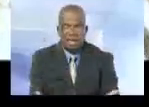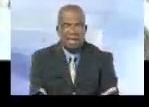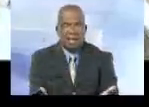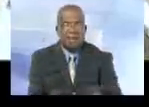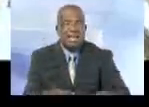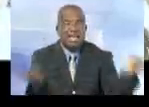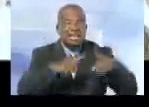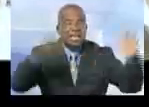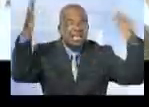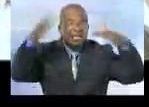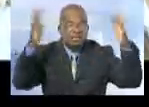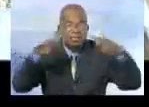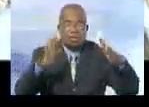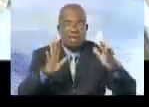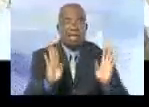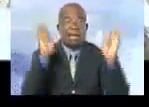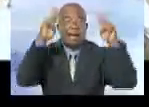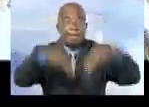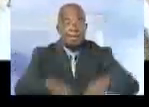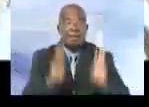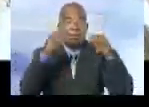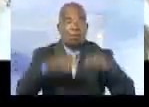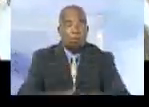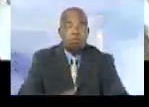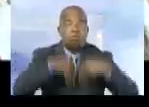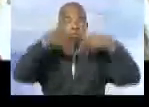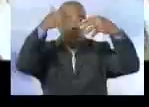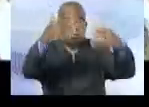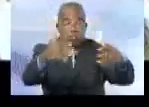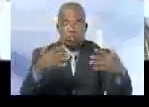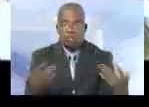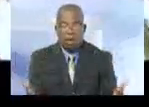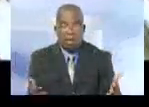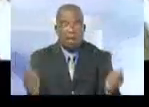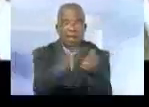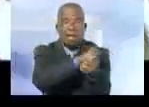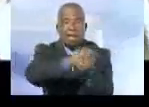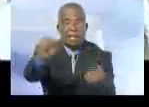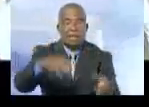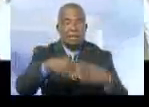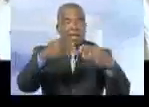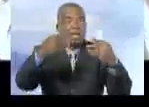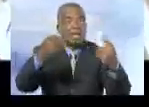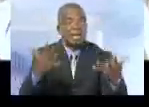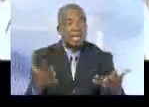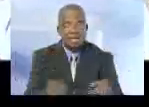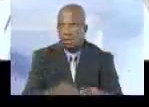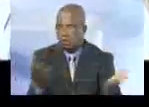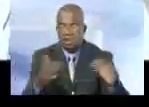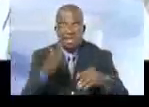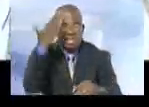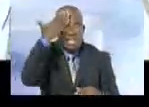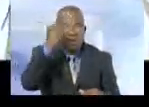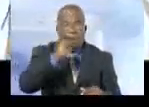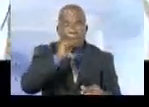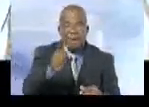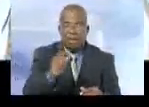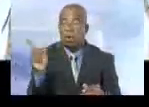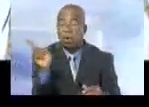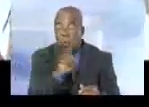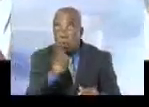Ngandanganda. Nous avons demandé au gouvernement si c'était possible de nous déclasser 1813 hectares afin